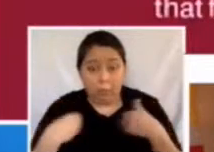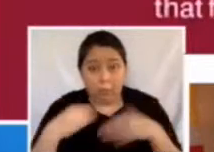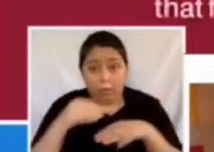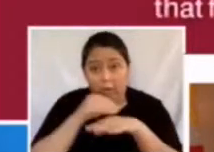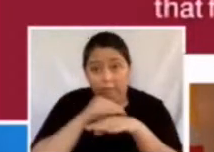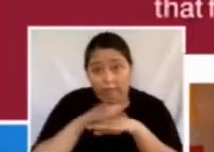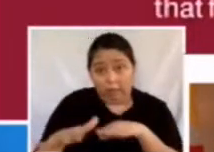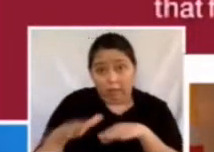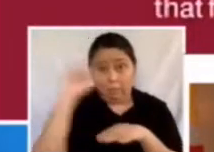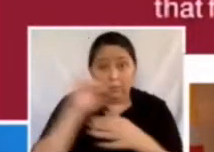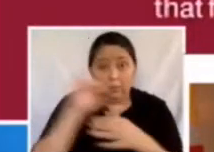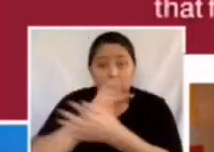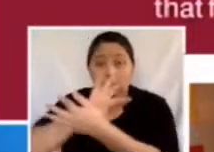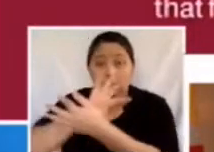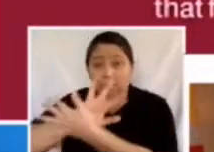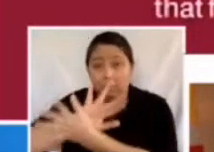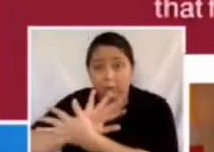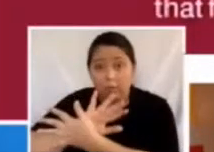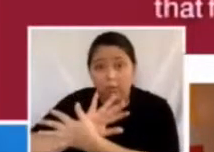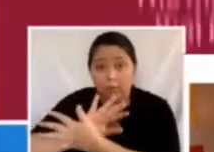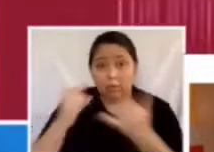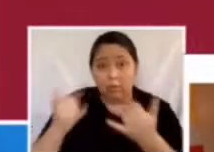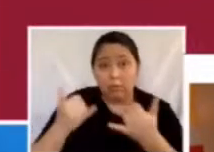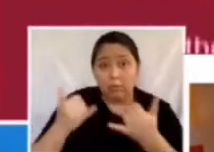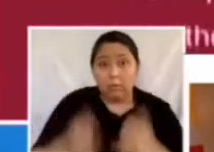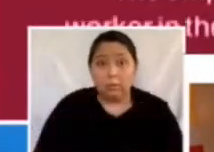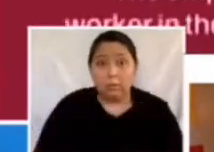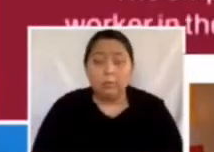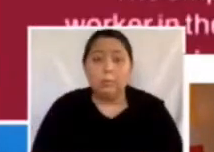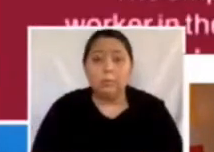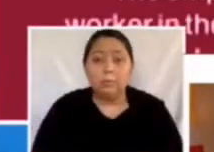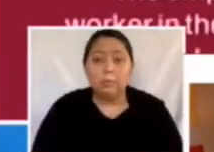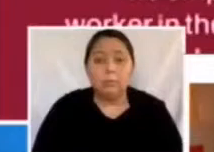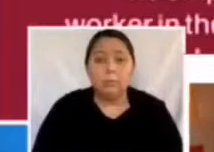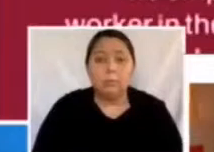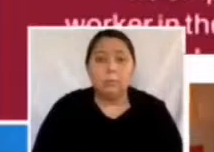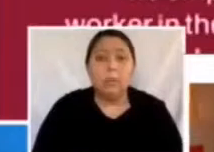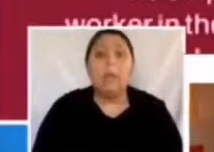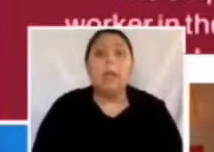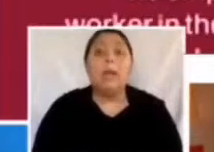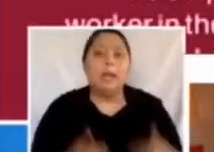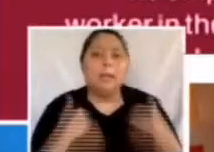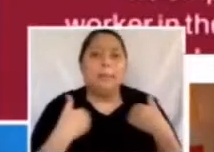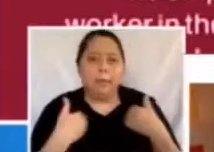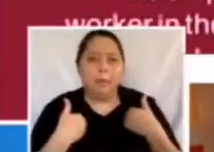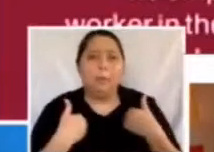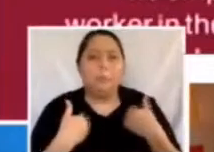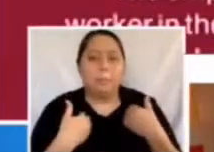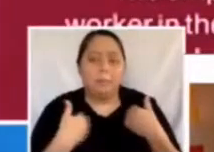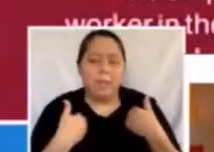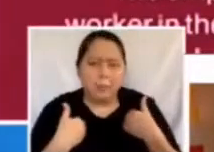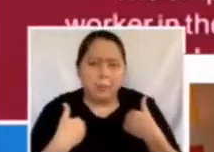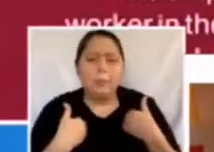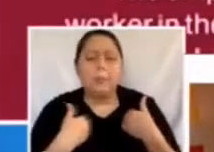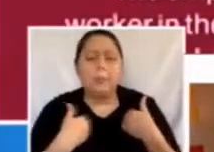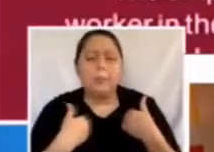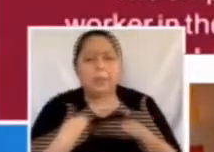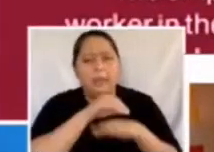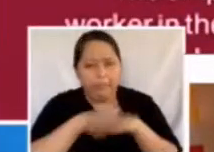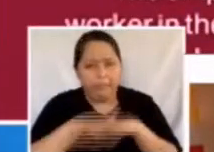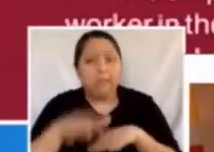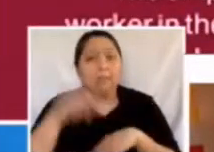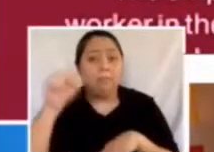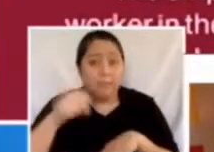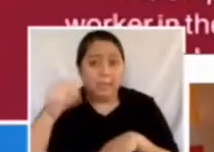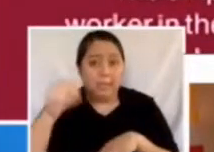Polo has also registered a total of 4,055 affected OFWs worker who are